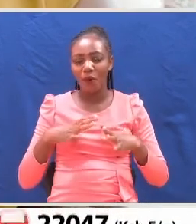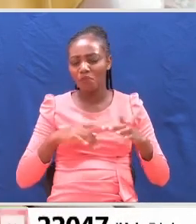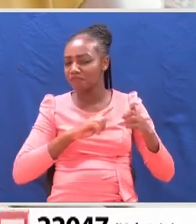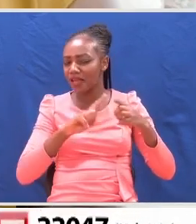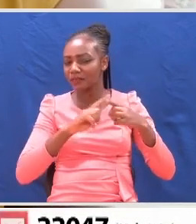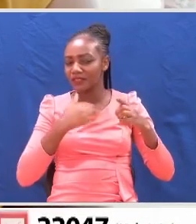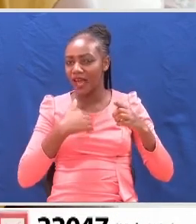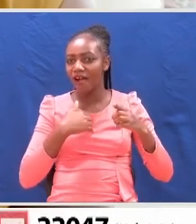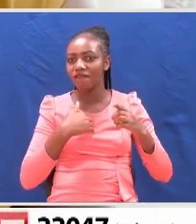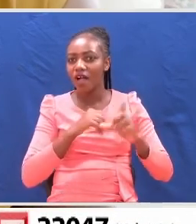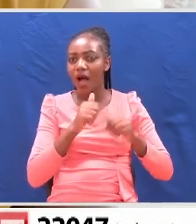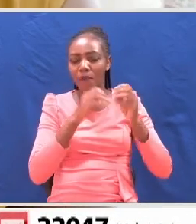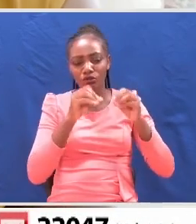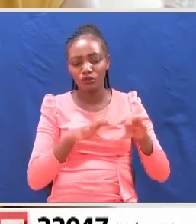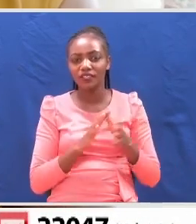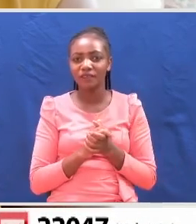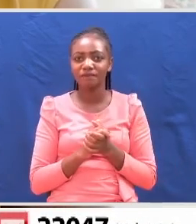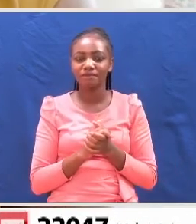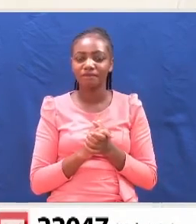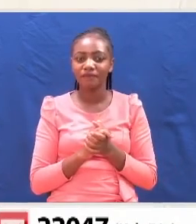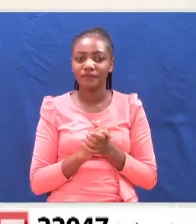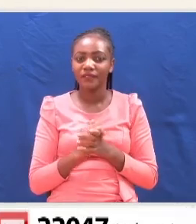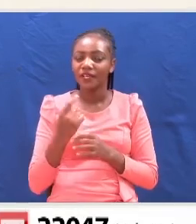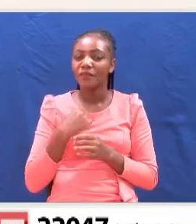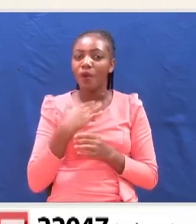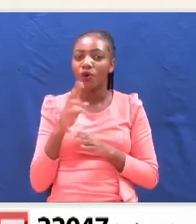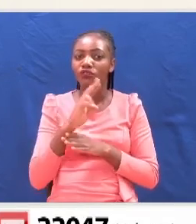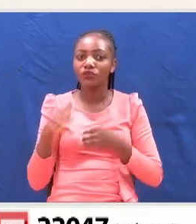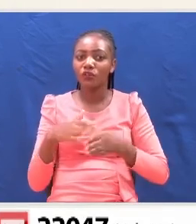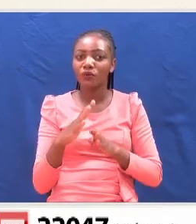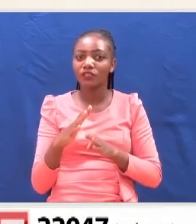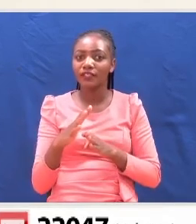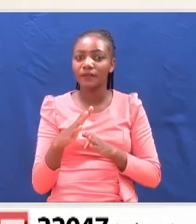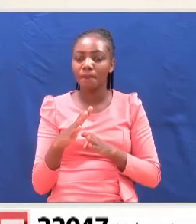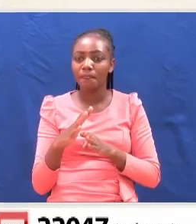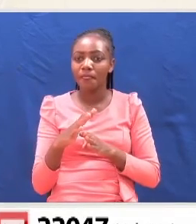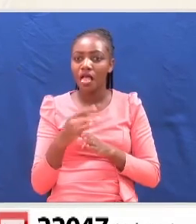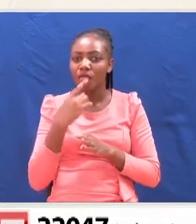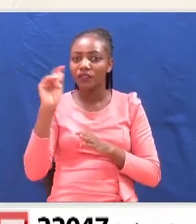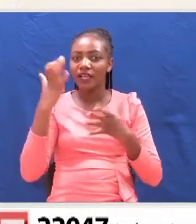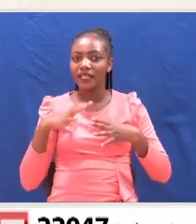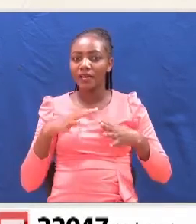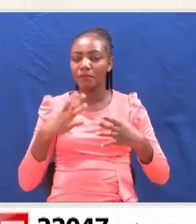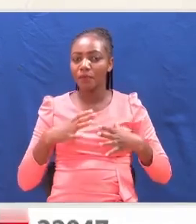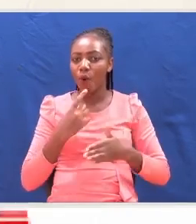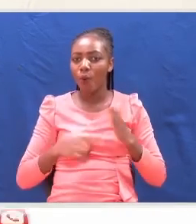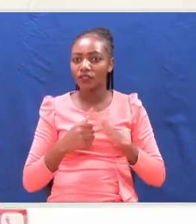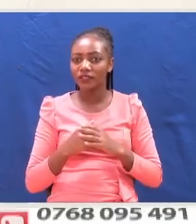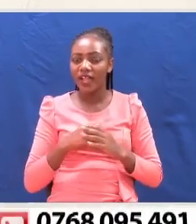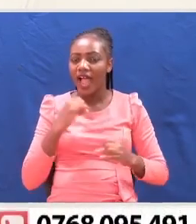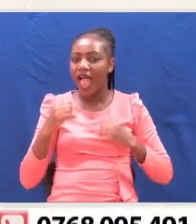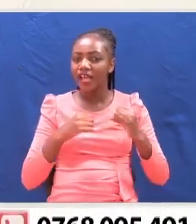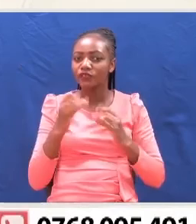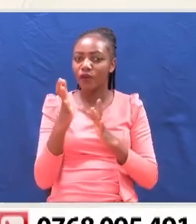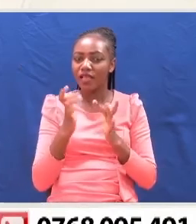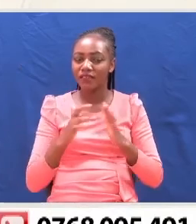wamezoea kushindwa. Ujumbe wako wa Christmas kwa Wakenya? Ningetaka nichukue nafasi hii kwanza kuwatakia kila naheri ya Christmas ya